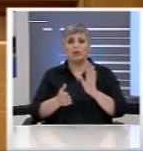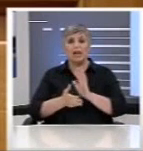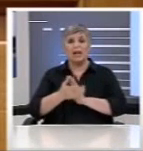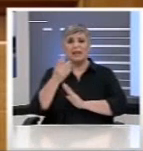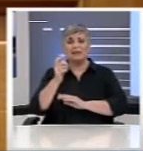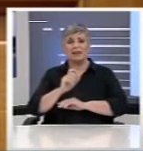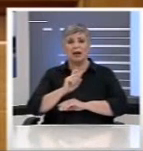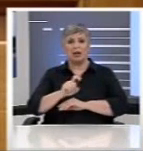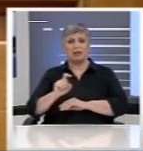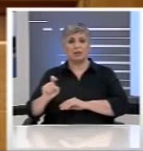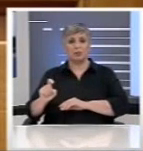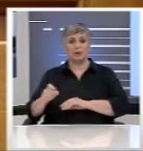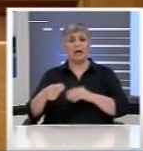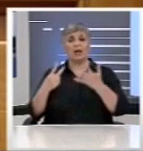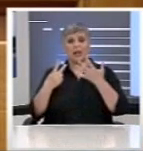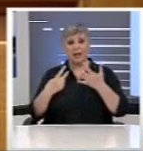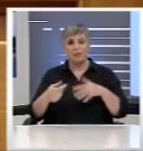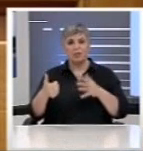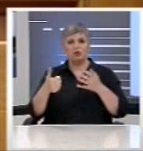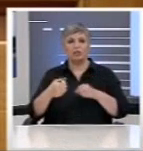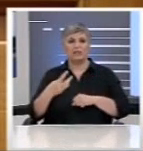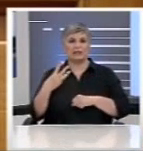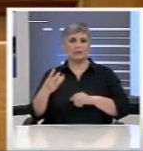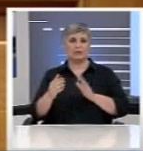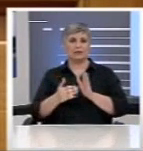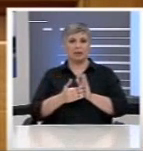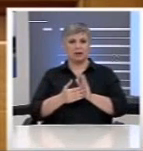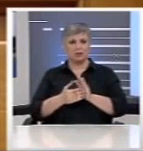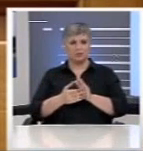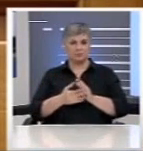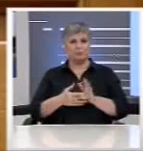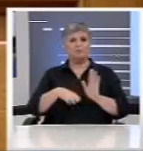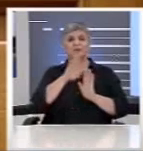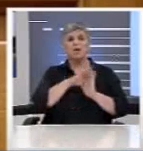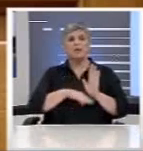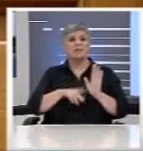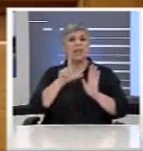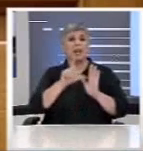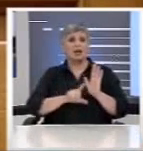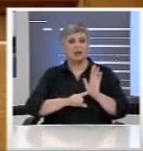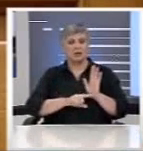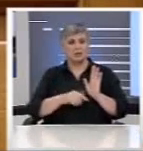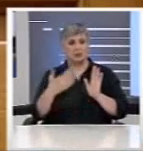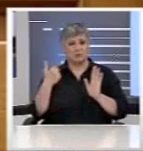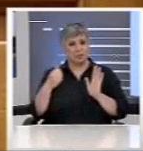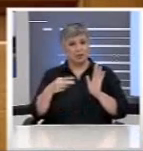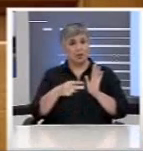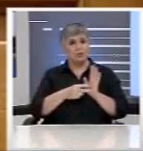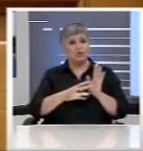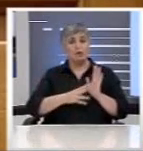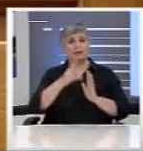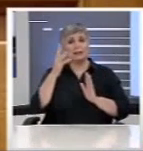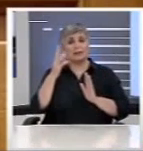711.763.000. Για τη λίστα Λαγκάρτ. Το 2014 τα βεβαιωθέντα ποσά